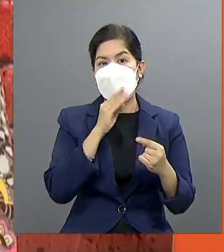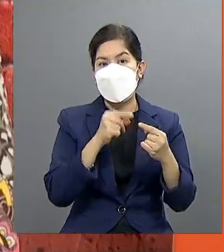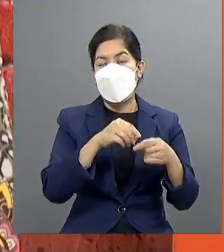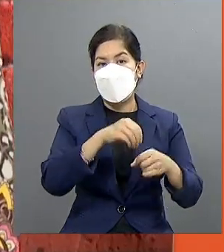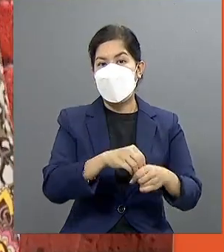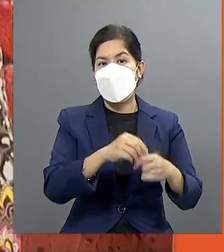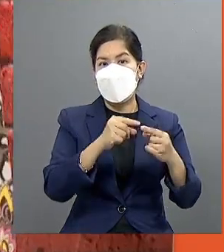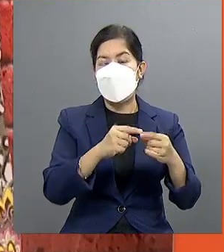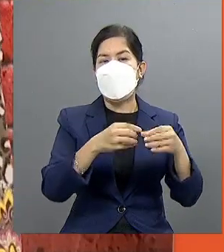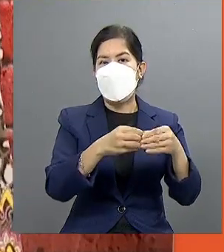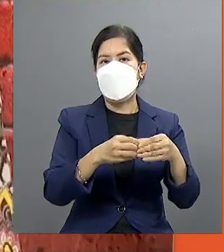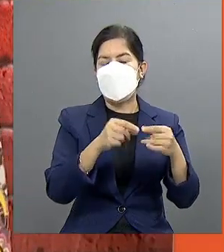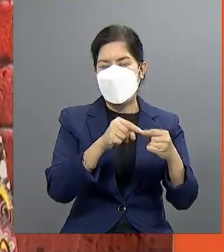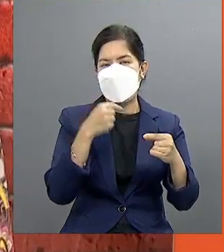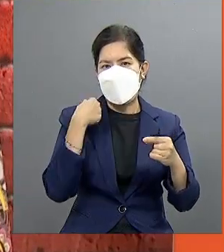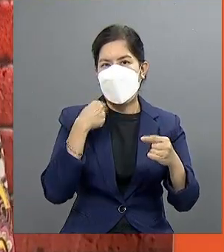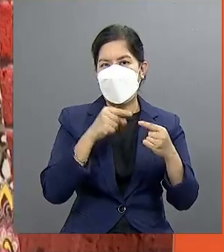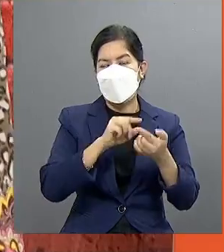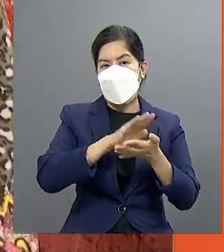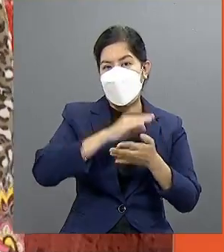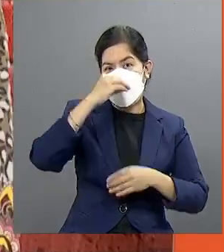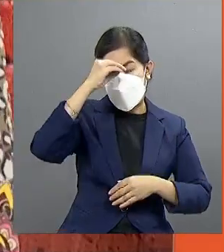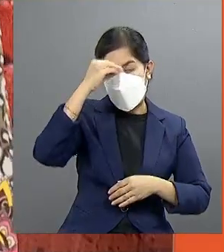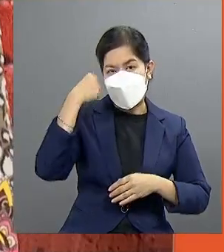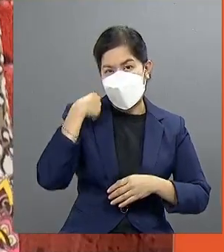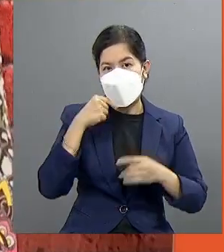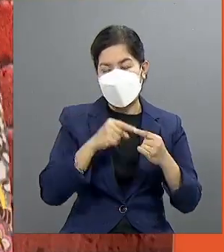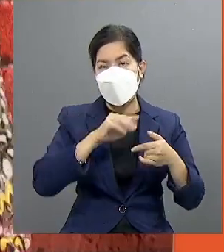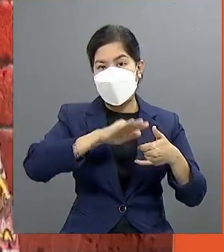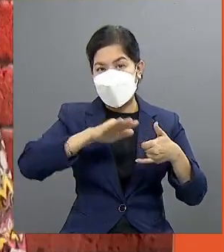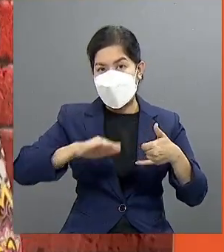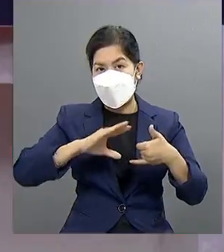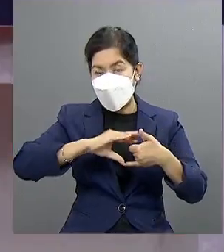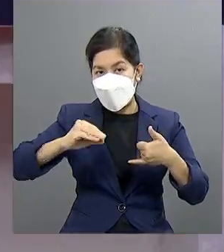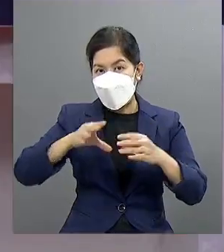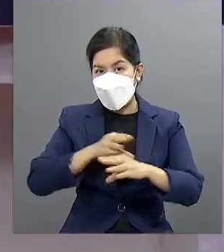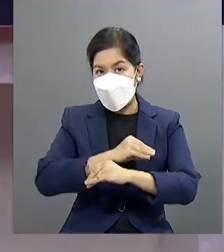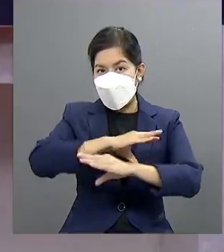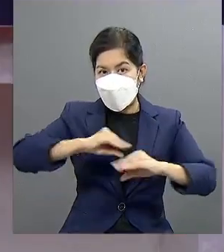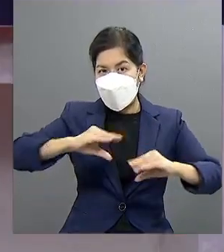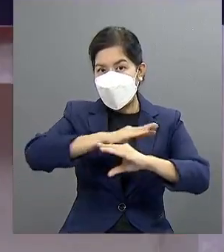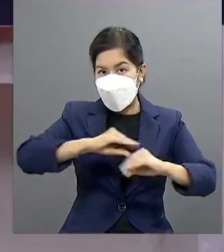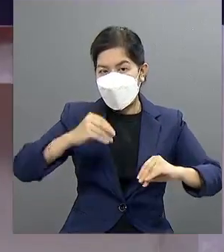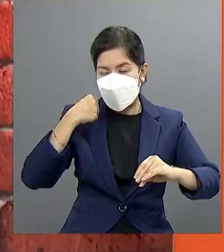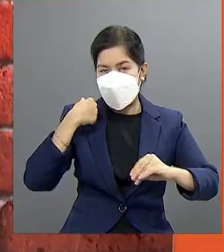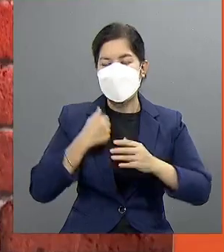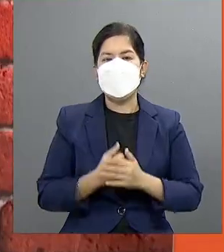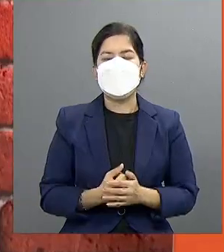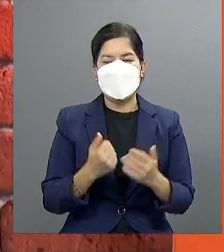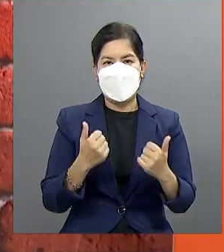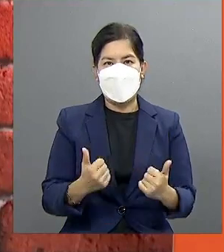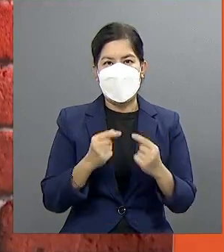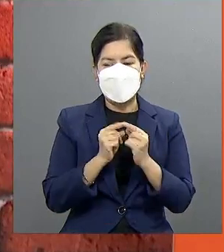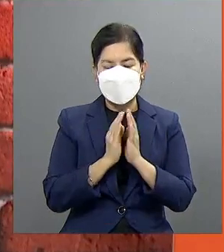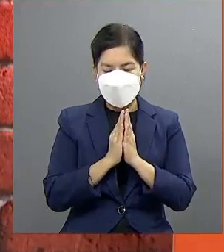ไม่ได้ติดจากผู้ใหญ่เชื้อมันจะเป็นจากเด็กไปเด็กแต่ว่าโควิดจะติดจากผู้ใหญ่มาเด็กนะคะ วันนี้ต้องขอบคุณนะคะศาสตราจารย์ดร.แ